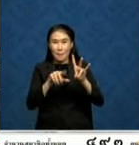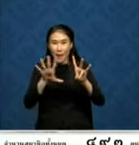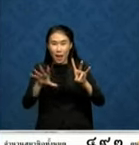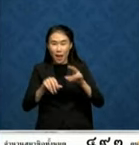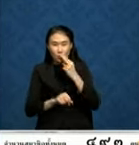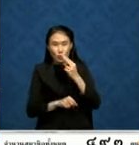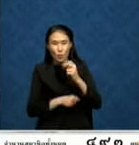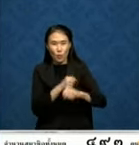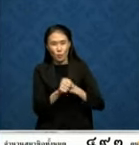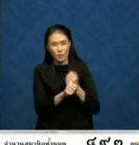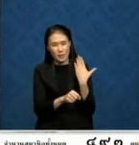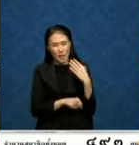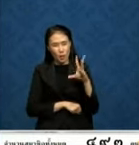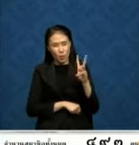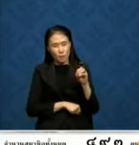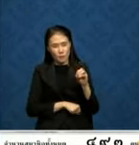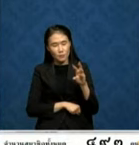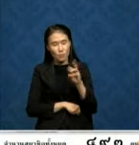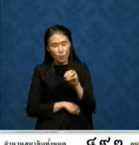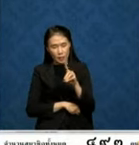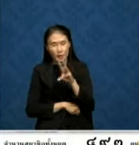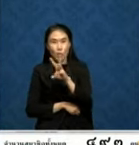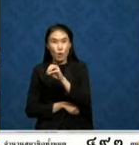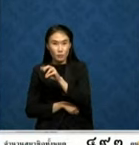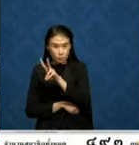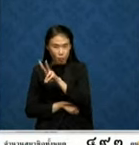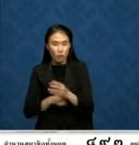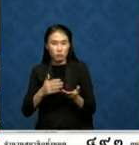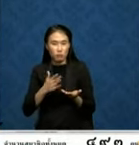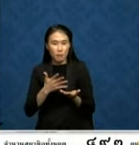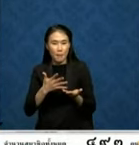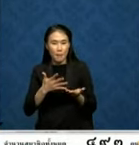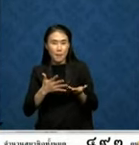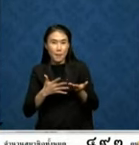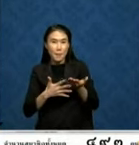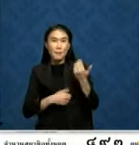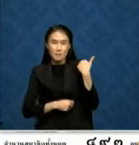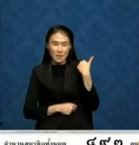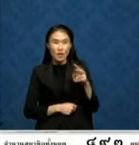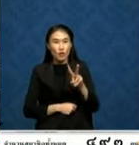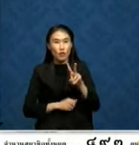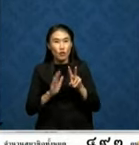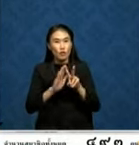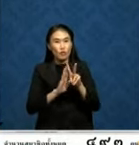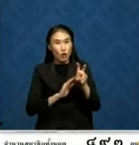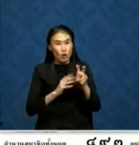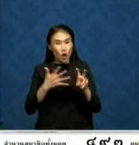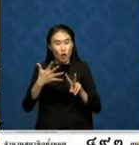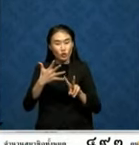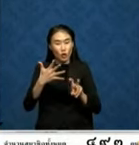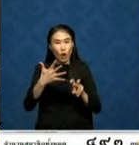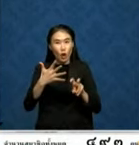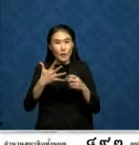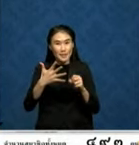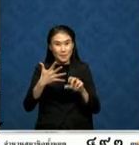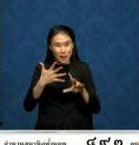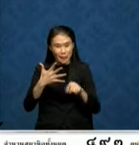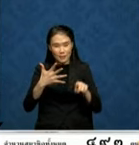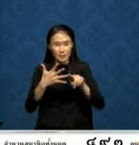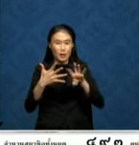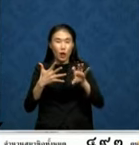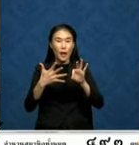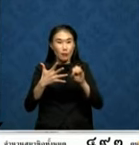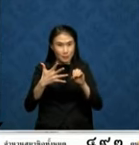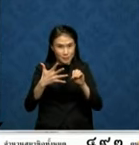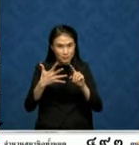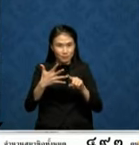ตั้งแต่ปี60 61 62ก็ขึ้นมาเรื่อยๆนะครับจาก210ล้านบาท490ล้านบา